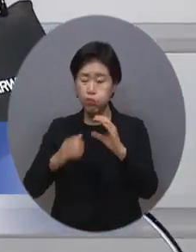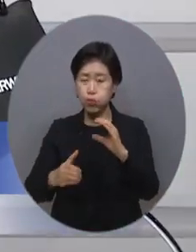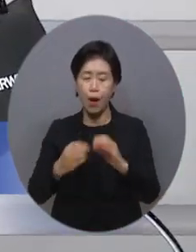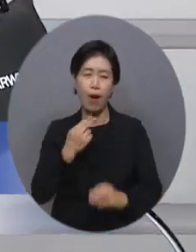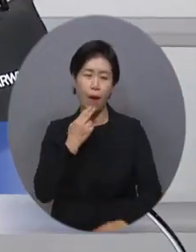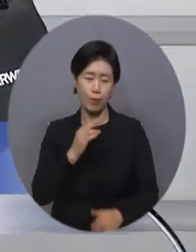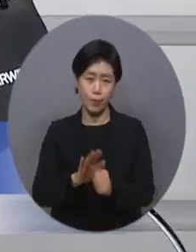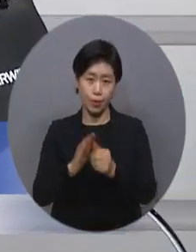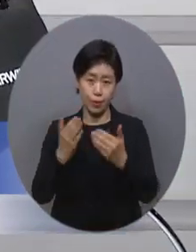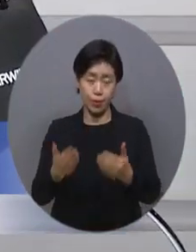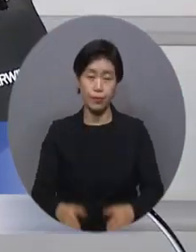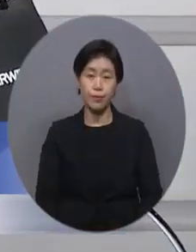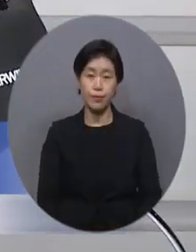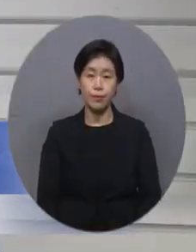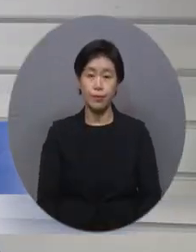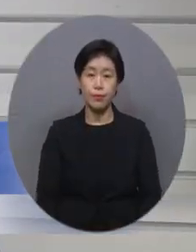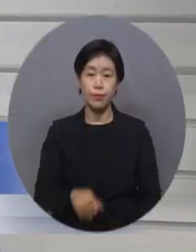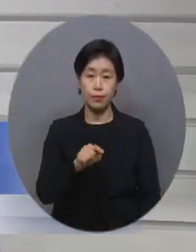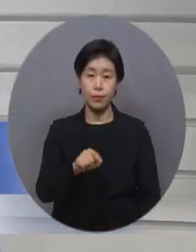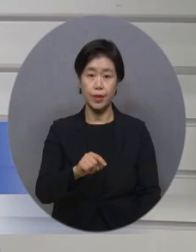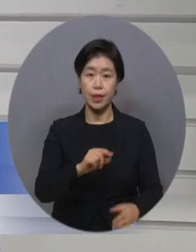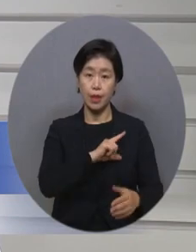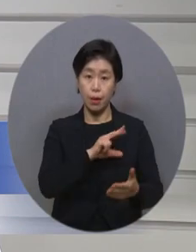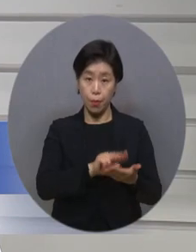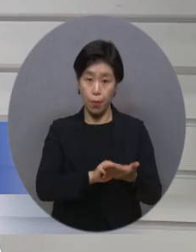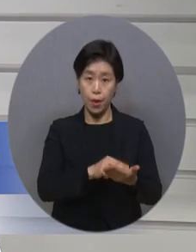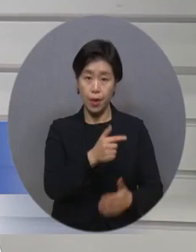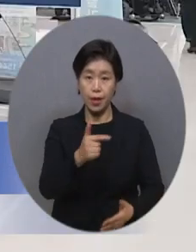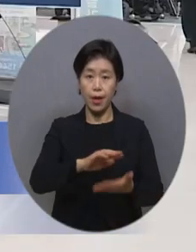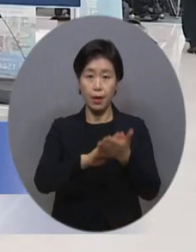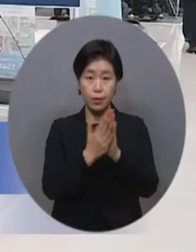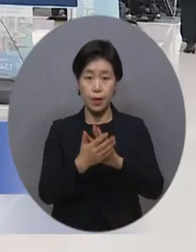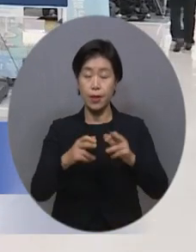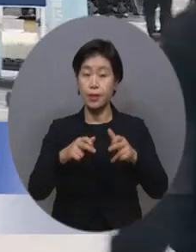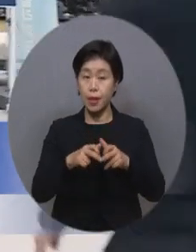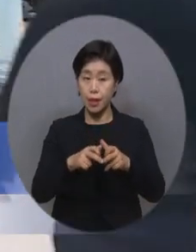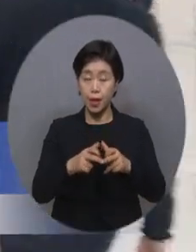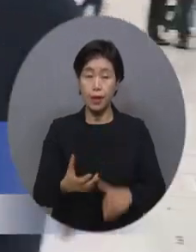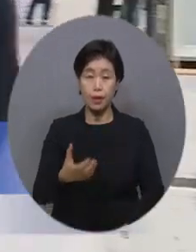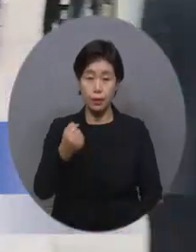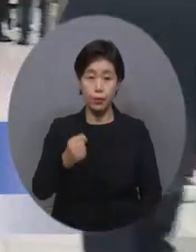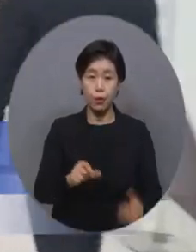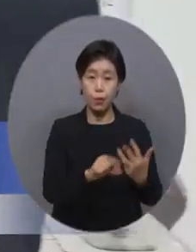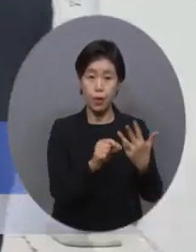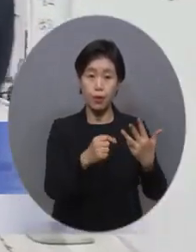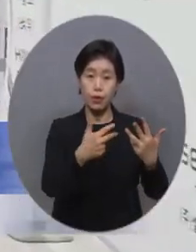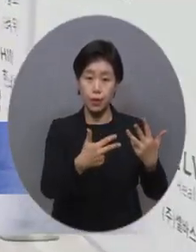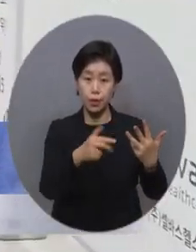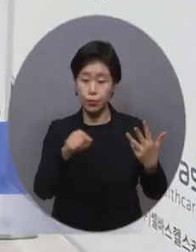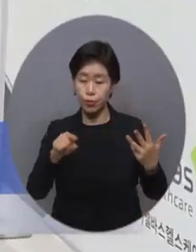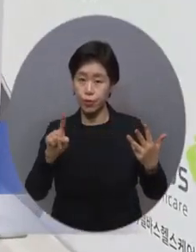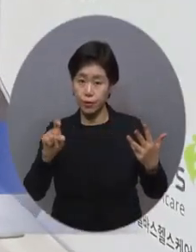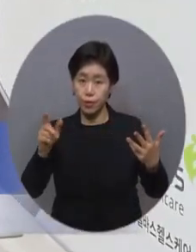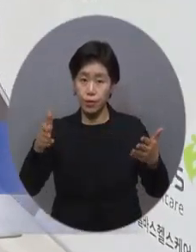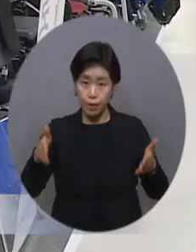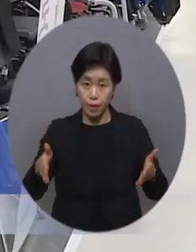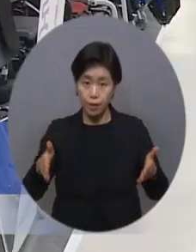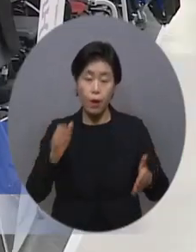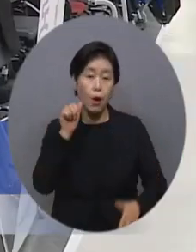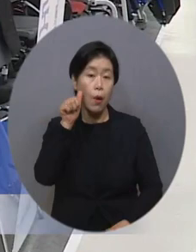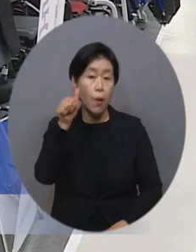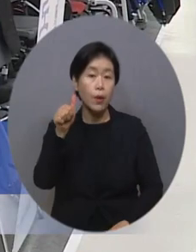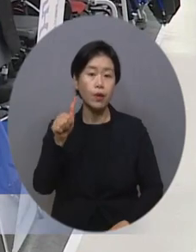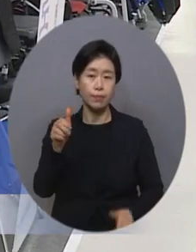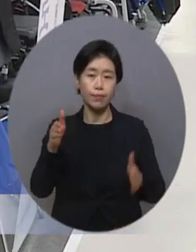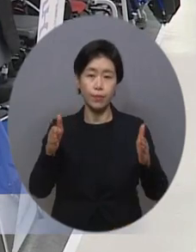부산 세계장애인대회는 대전항과 장애를 주제로 오는 8월 7일부터 11일까지 5일간